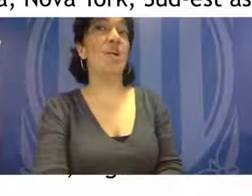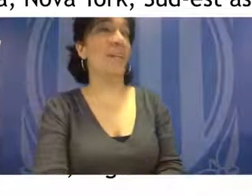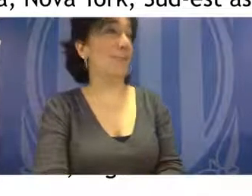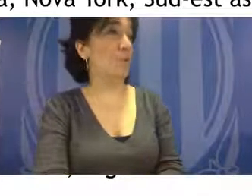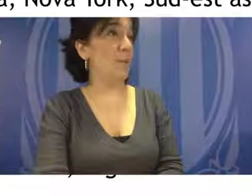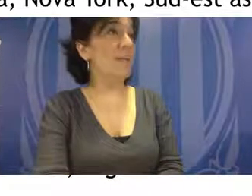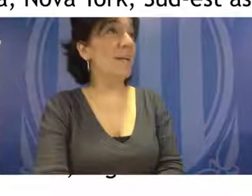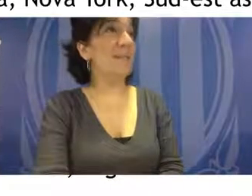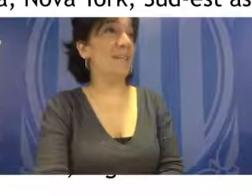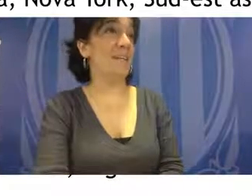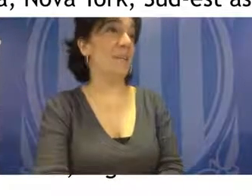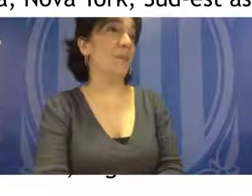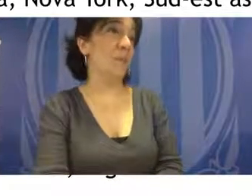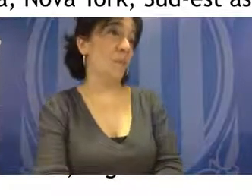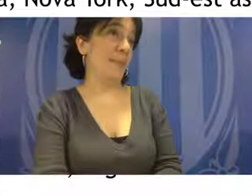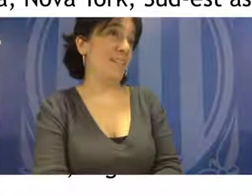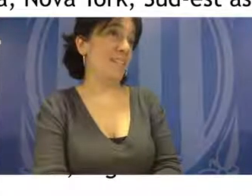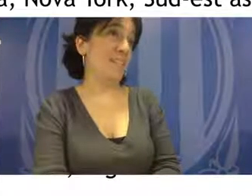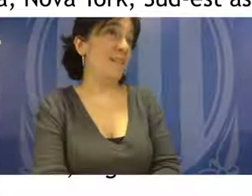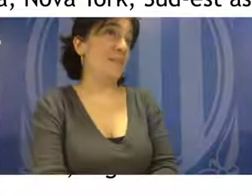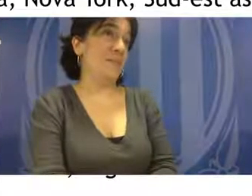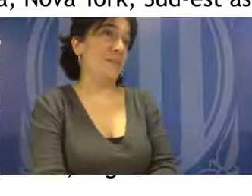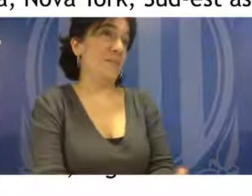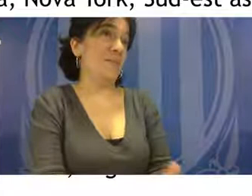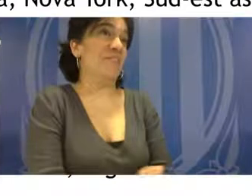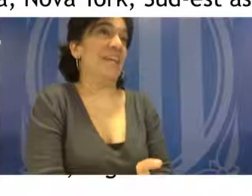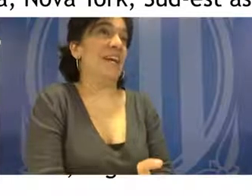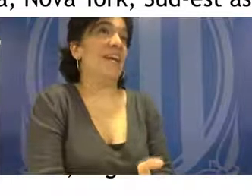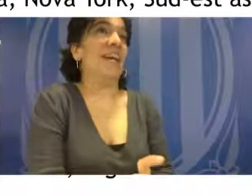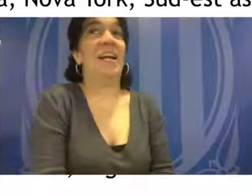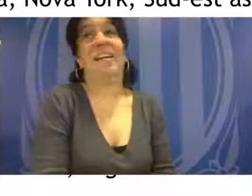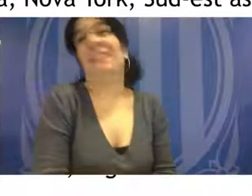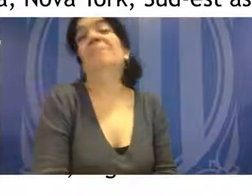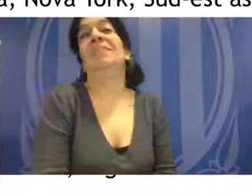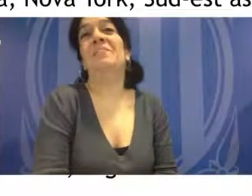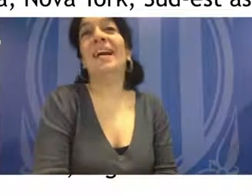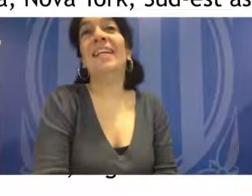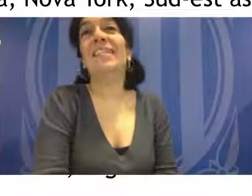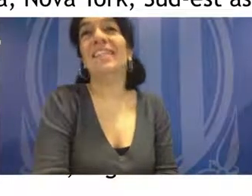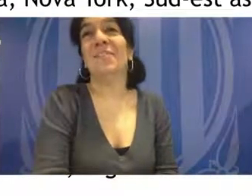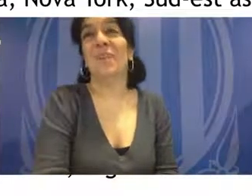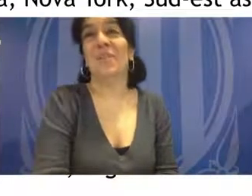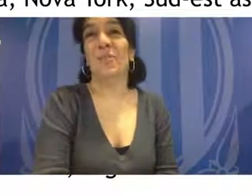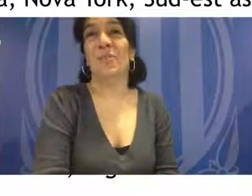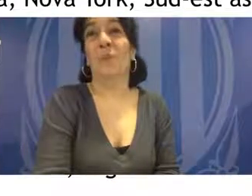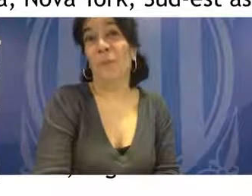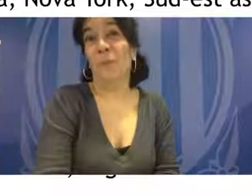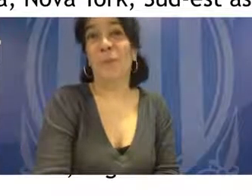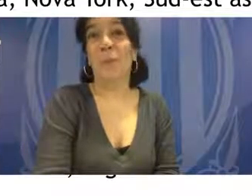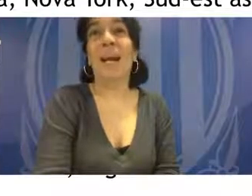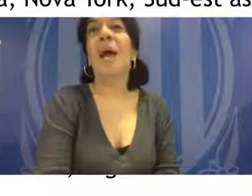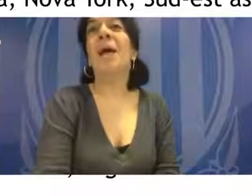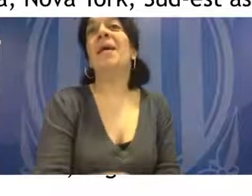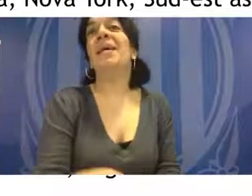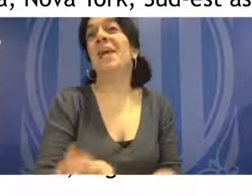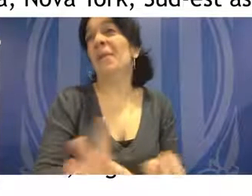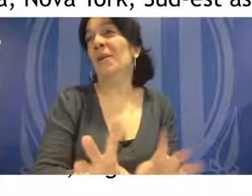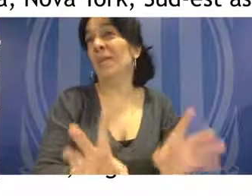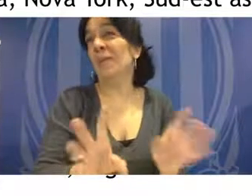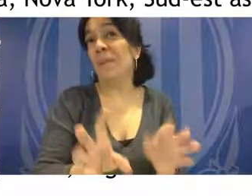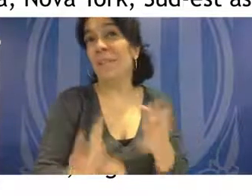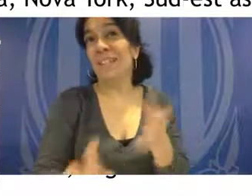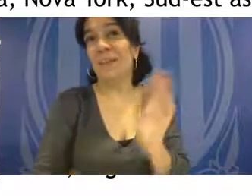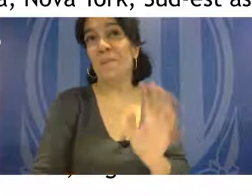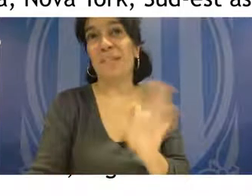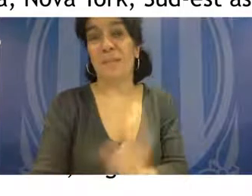i Lloret Turisme, que si voleu participar doncs teniu temps fins al dimarts. És una acció molt, molt maca i el valor